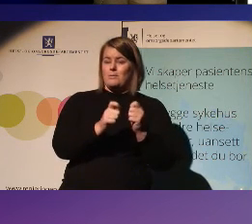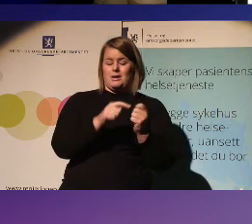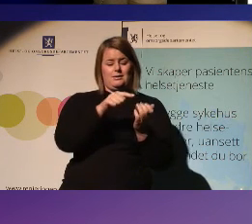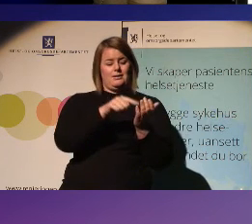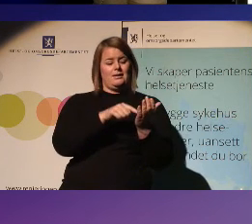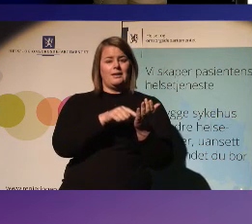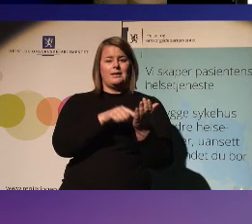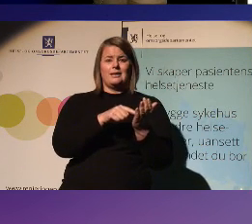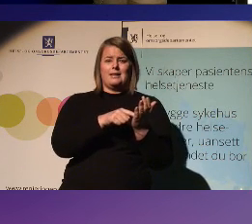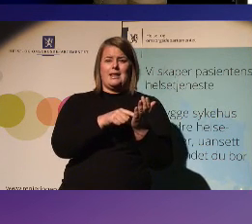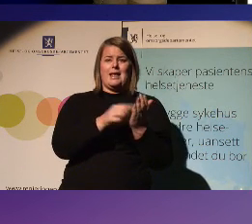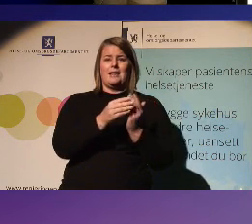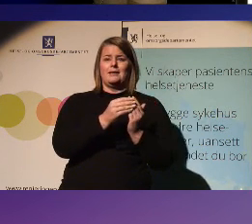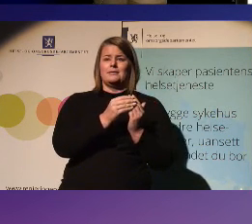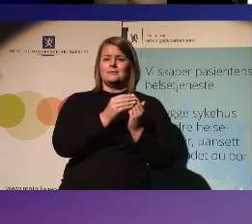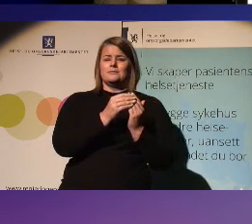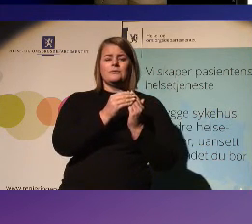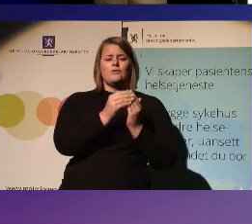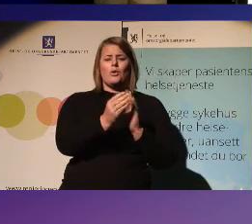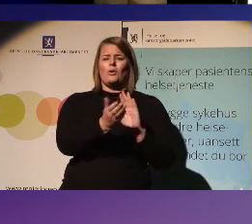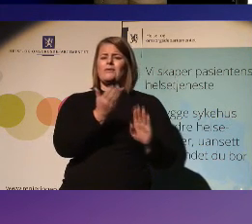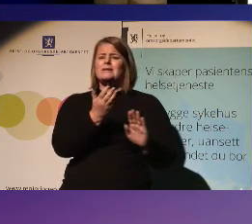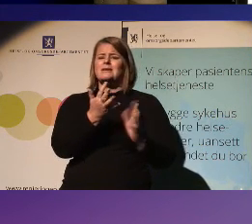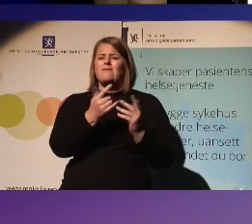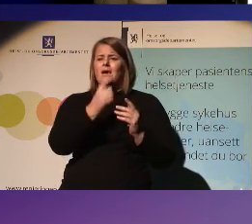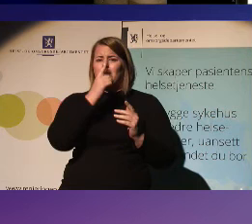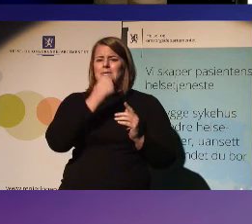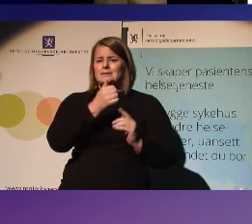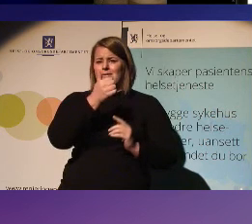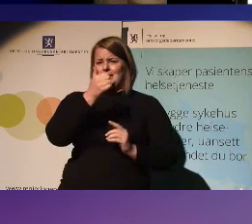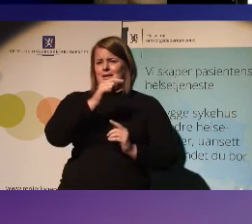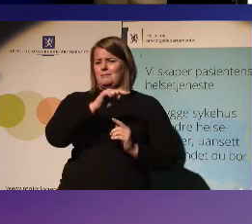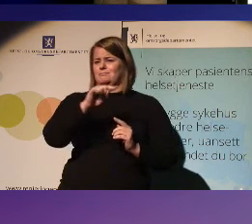vært veldig førende for hva som har vært viktige